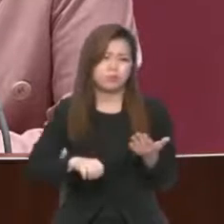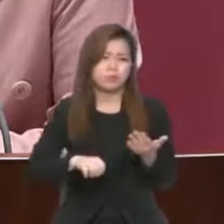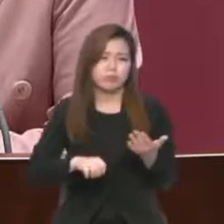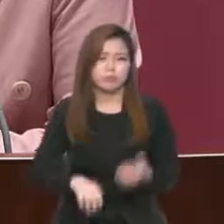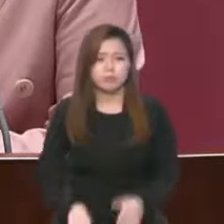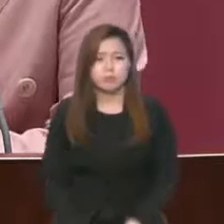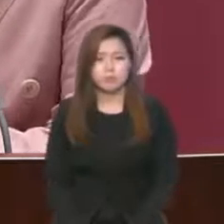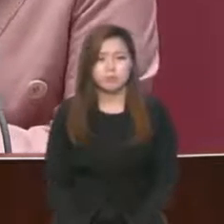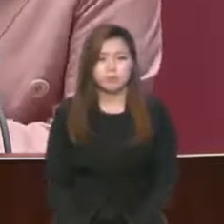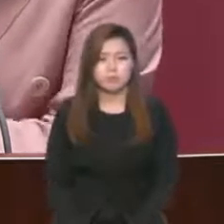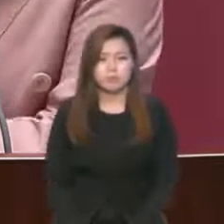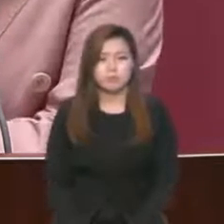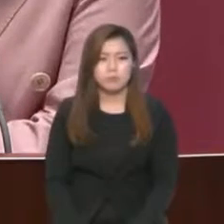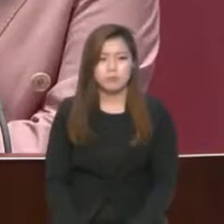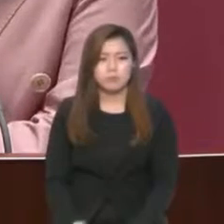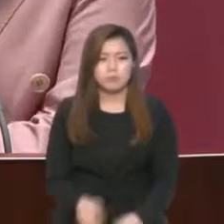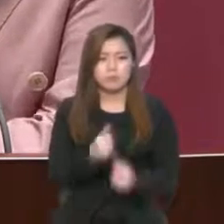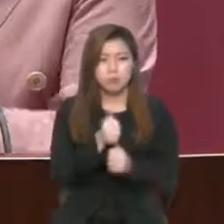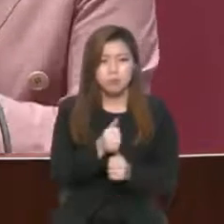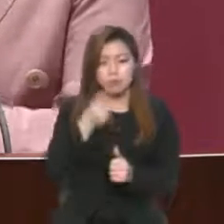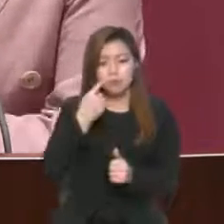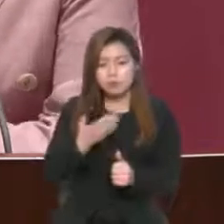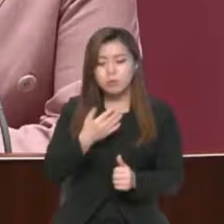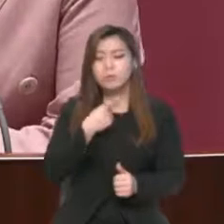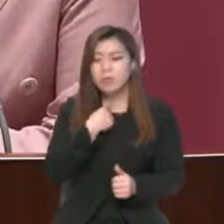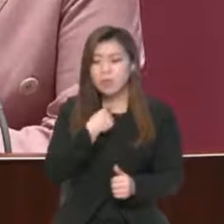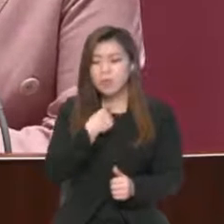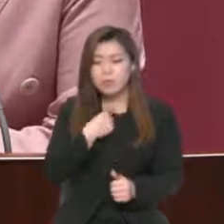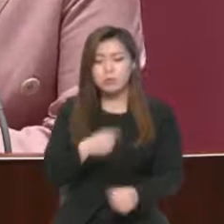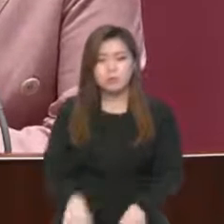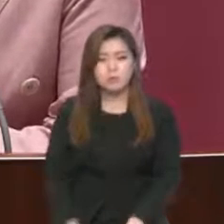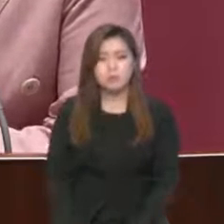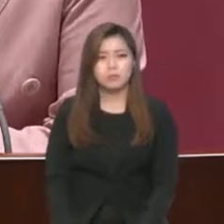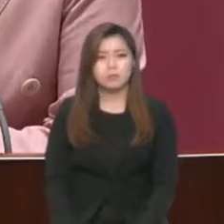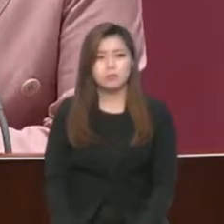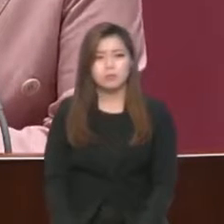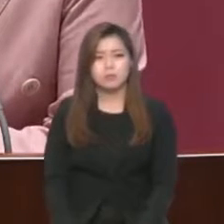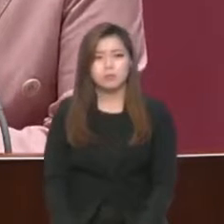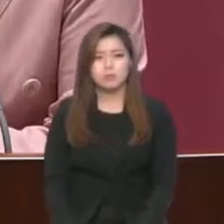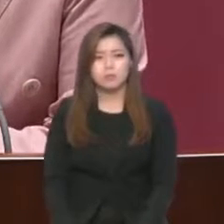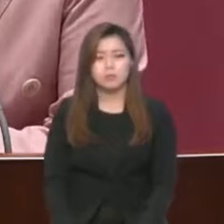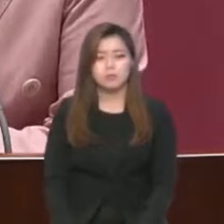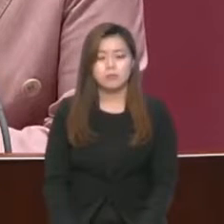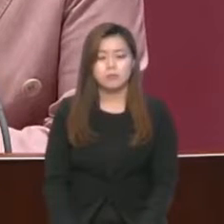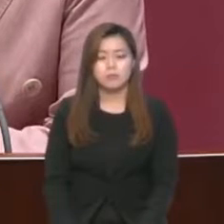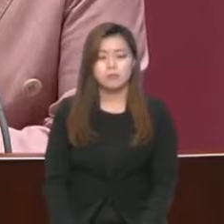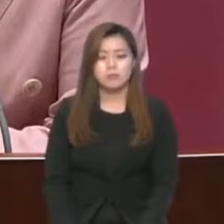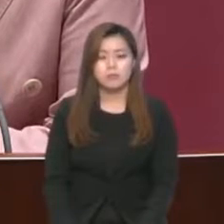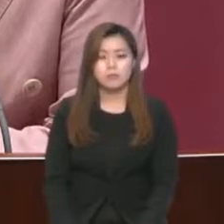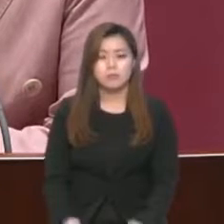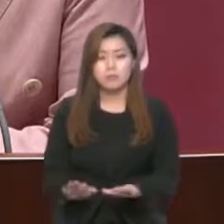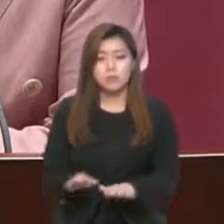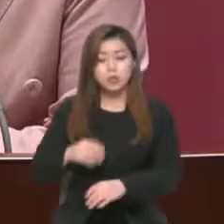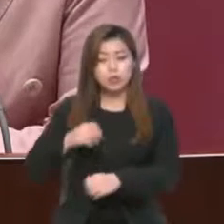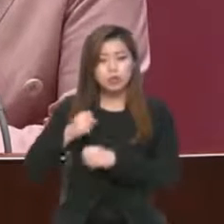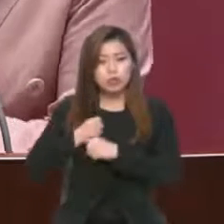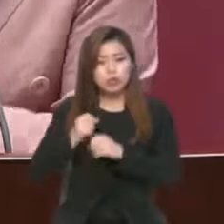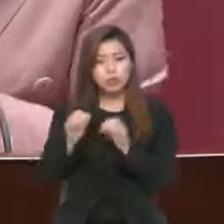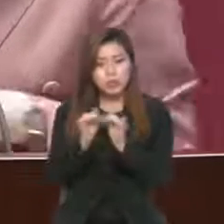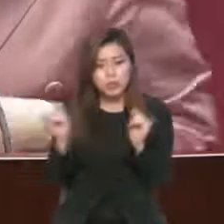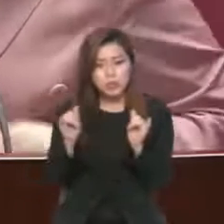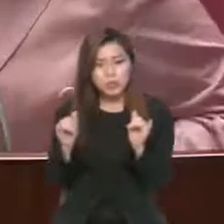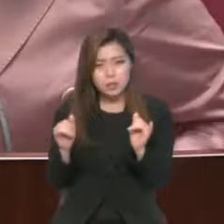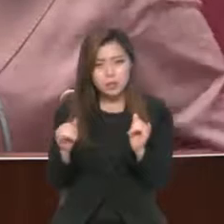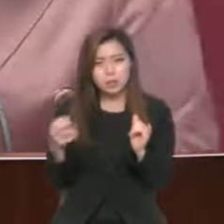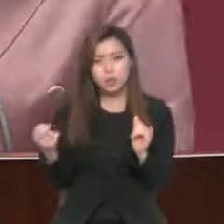문의한 사실이 있다. 방금 이렇게 말씀하셨죠. 예. 장관님. 지금 현역 장병들은 물론 예비역